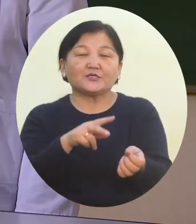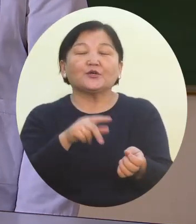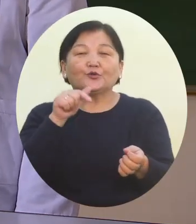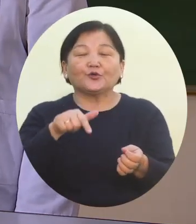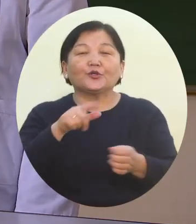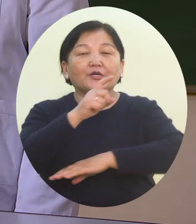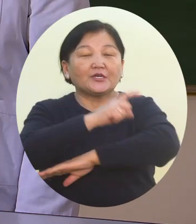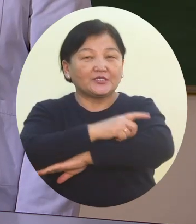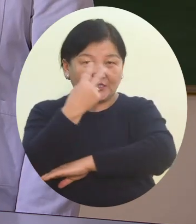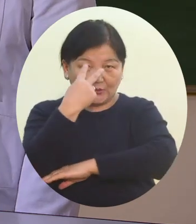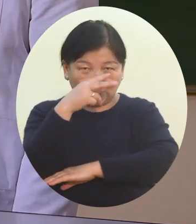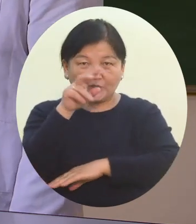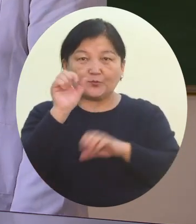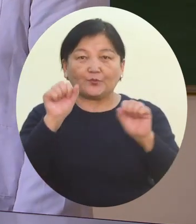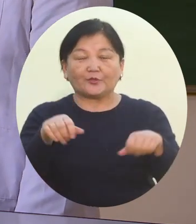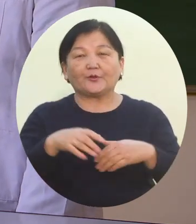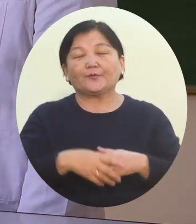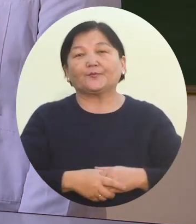явуулах болно.